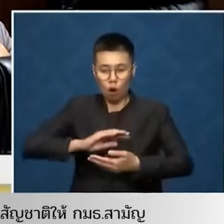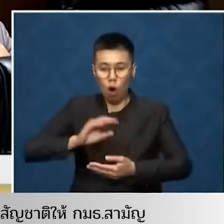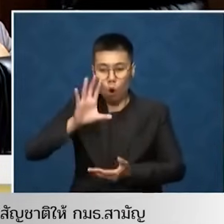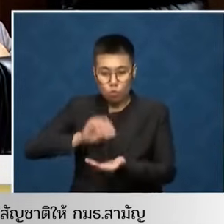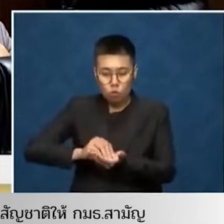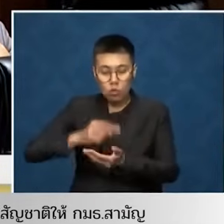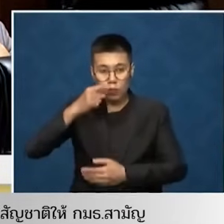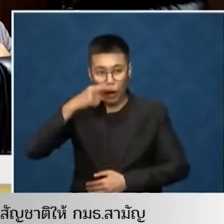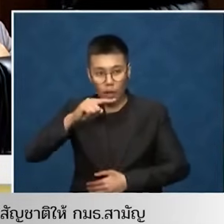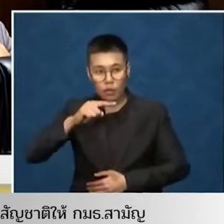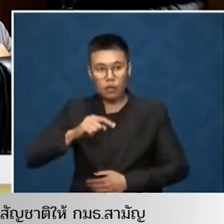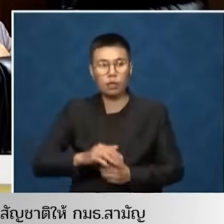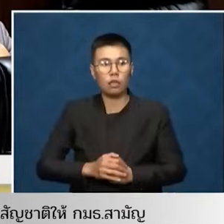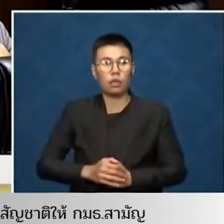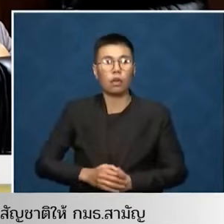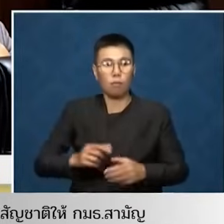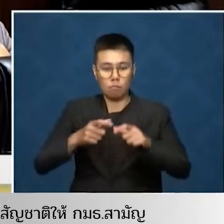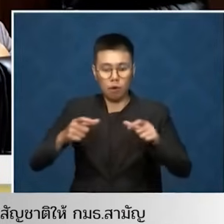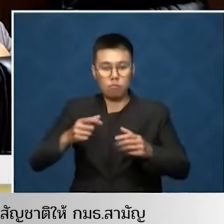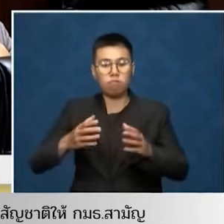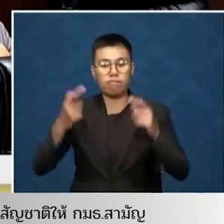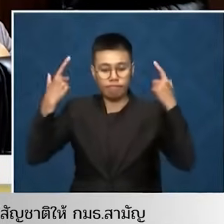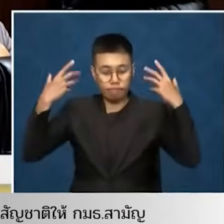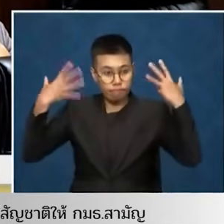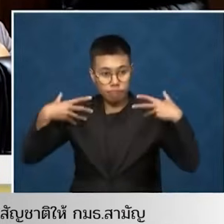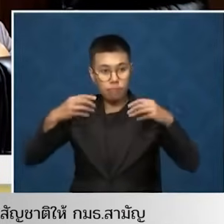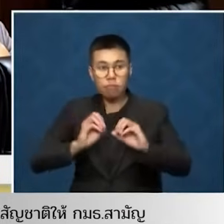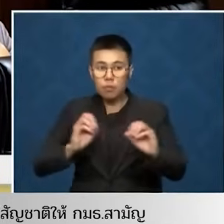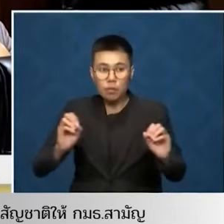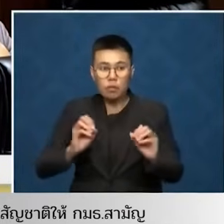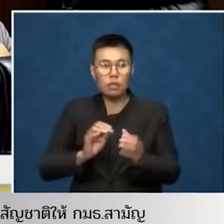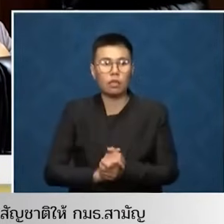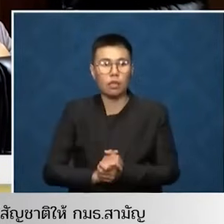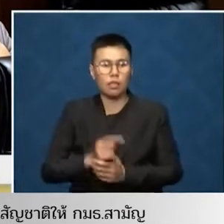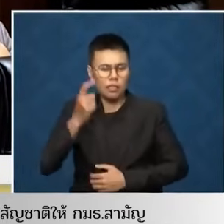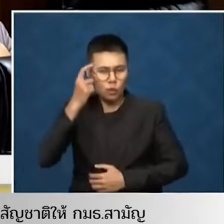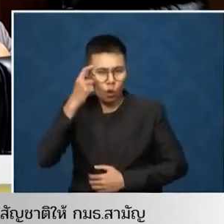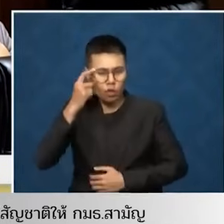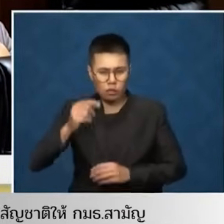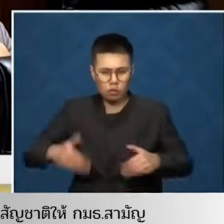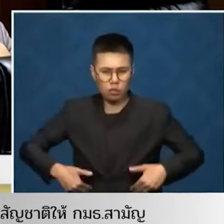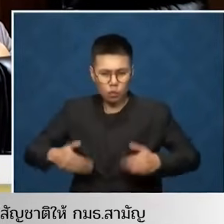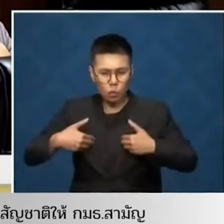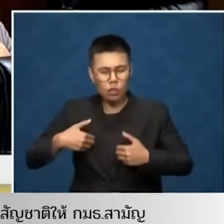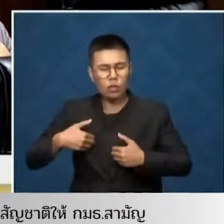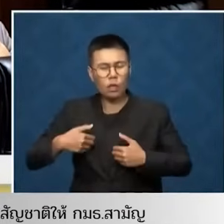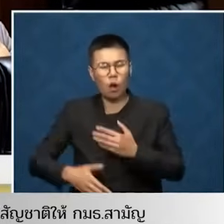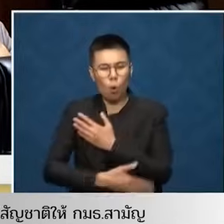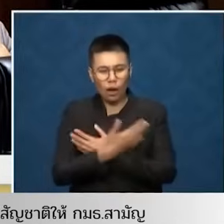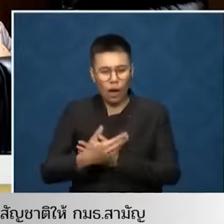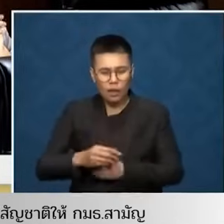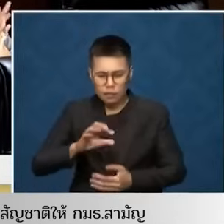ไม่มีสถานะทางบุคคลและสัญชาติที่แน่นอนท่านคิดว่าชีวิตที่ท่านจะมี จะเป็นชีวิตที่เข้าถึงโอกาสในการ